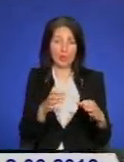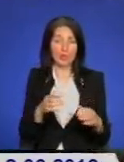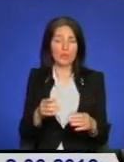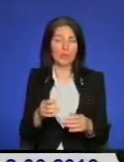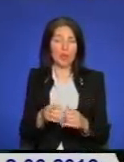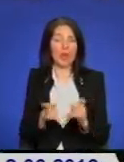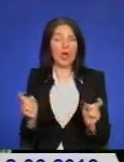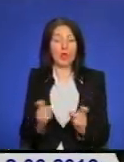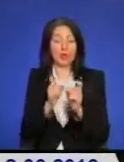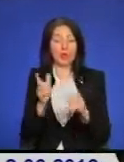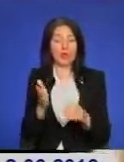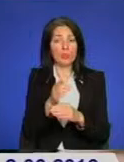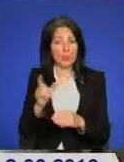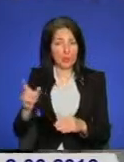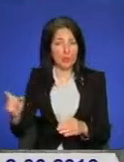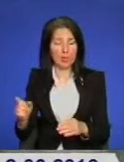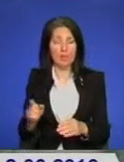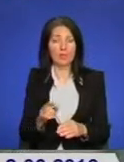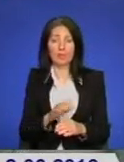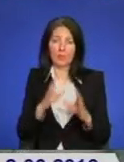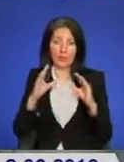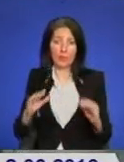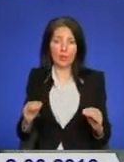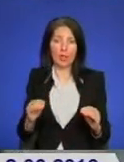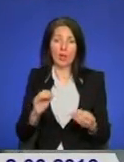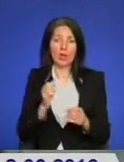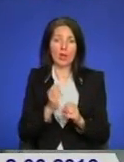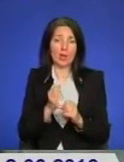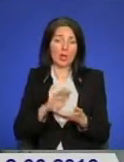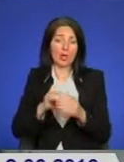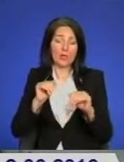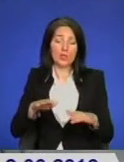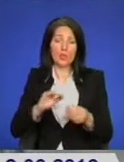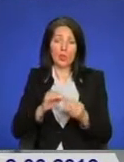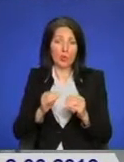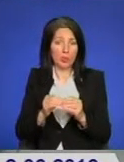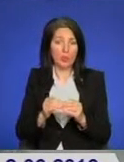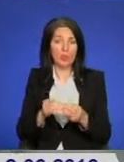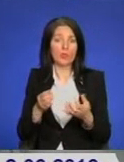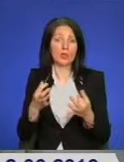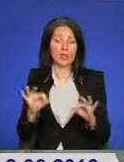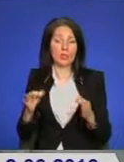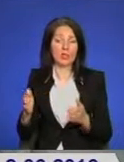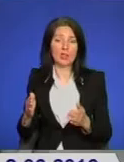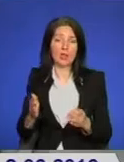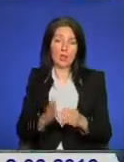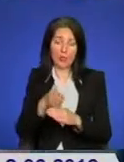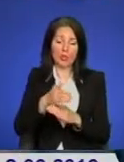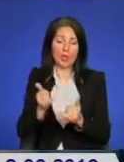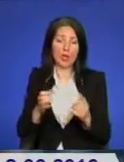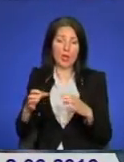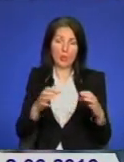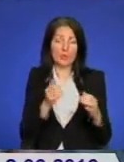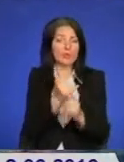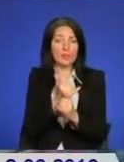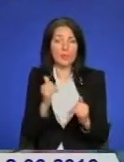між мешканцями вони не допустили. Однак владнати проблему і звільнити проїзд для транспорту їм так і не вдалося. На